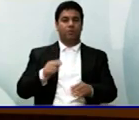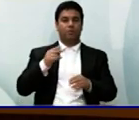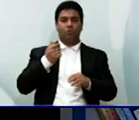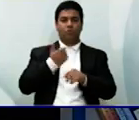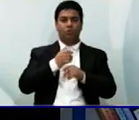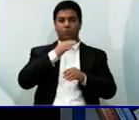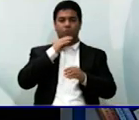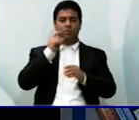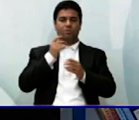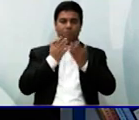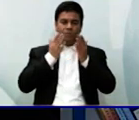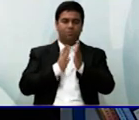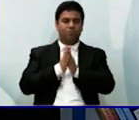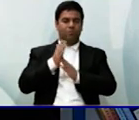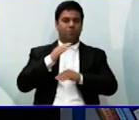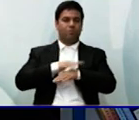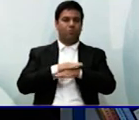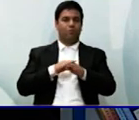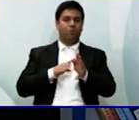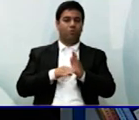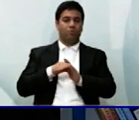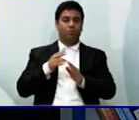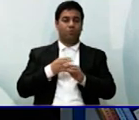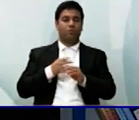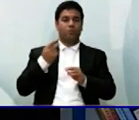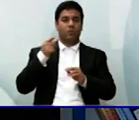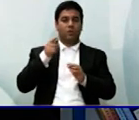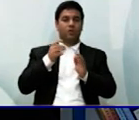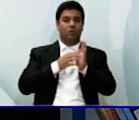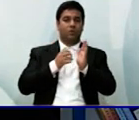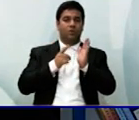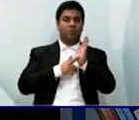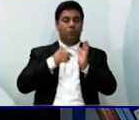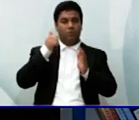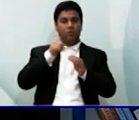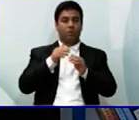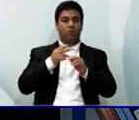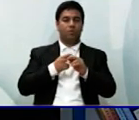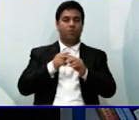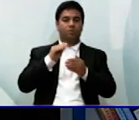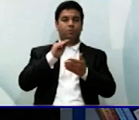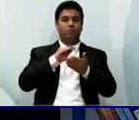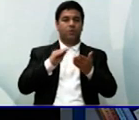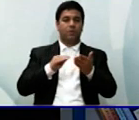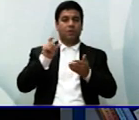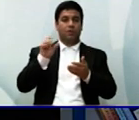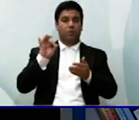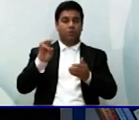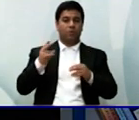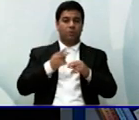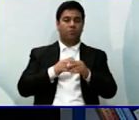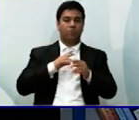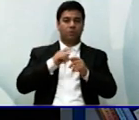воспитано не одно поколение детей. В 1907 году писатель был удостоен Нобелевской премии